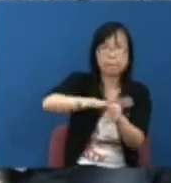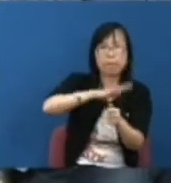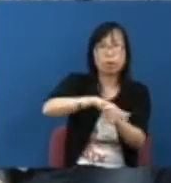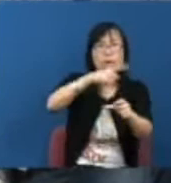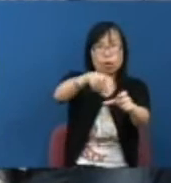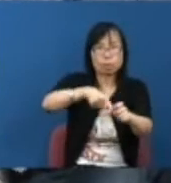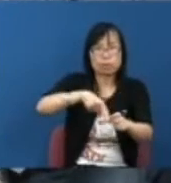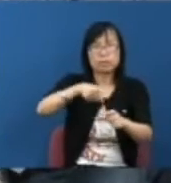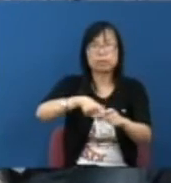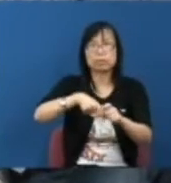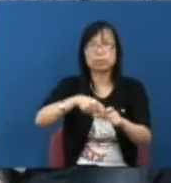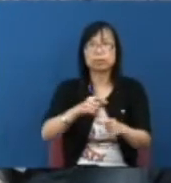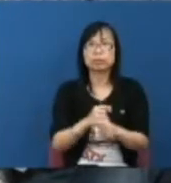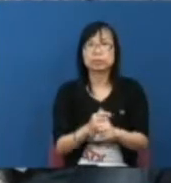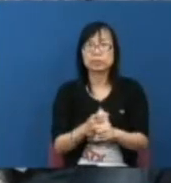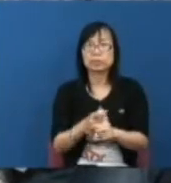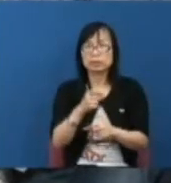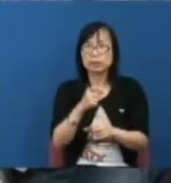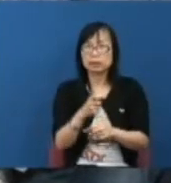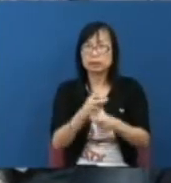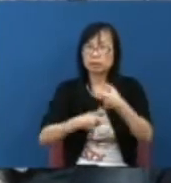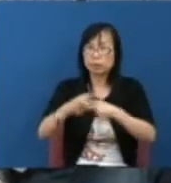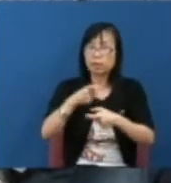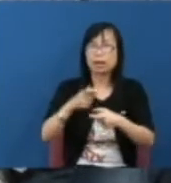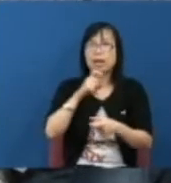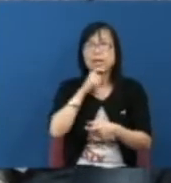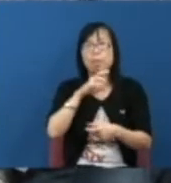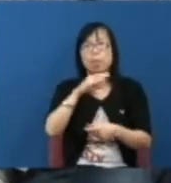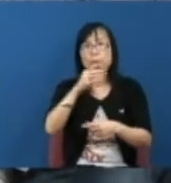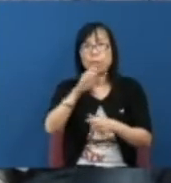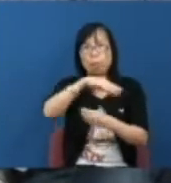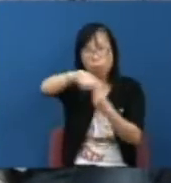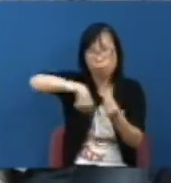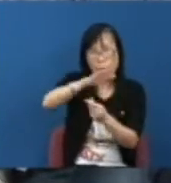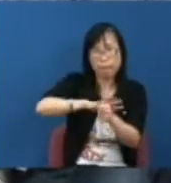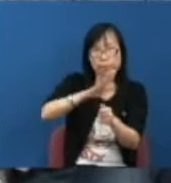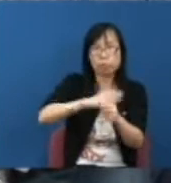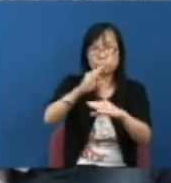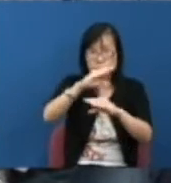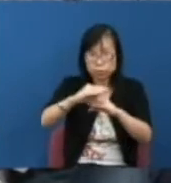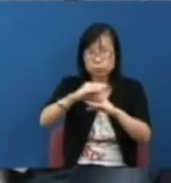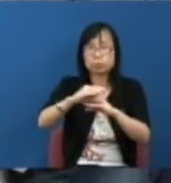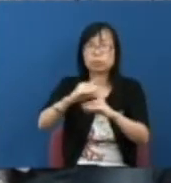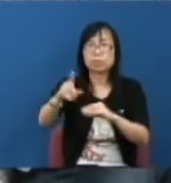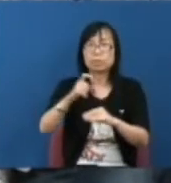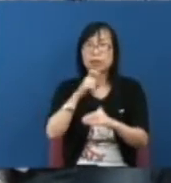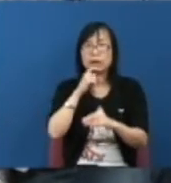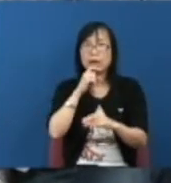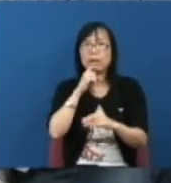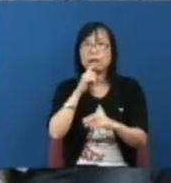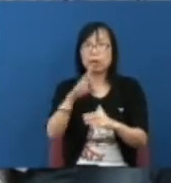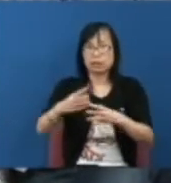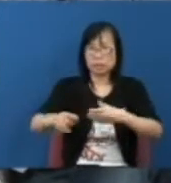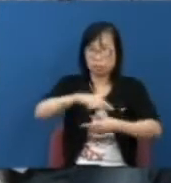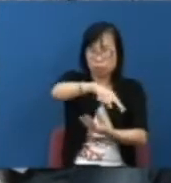商去研究睇下佢哋有冇咁嘅譬如環保磚，譬如環保嘅我聽過有啲用輪胎去